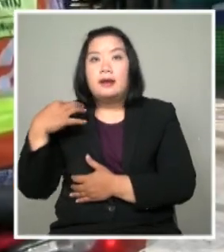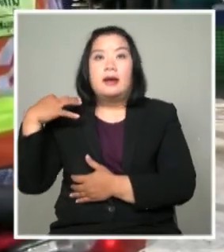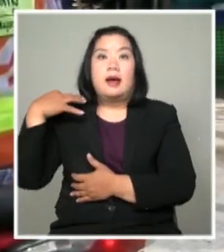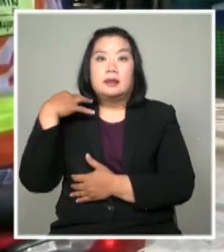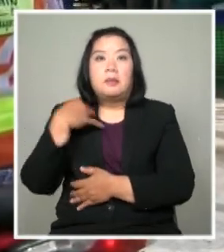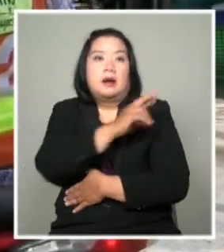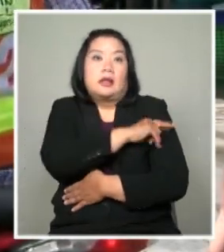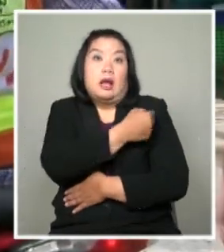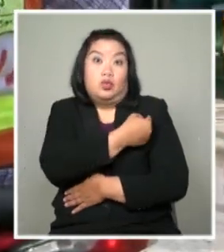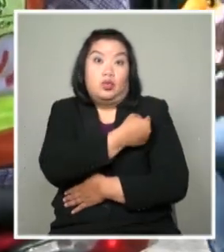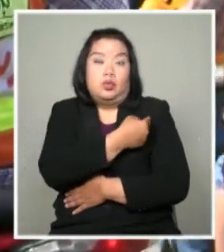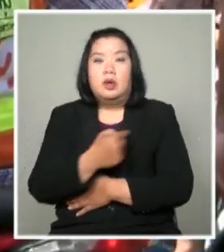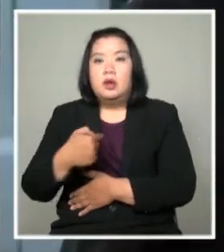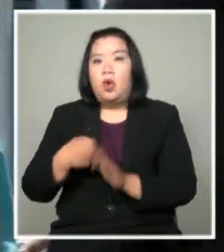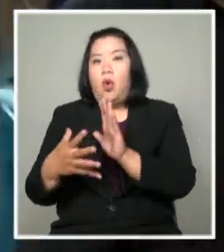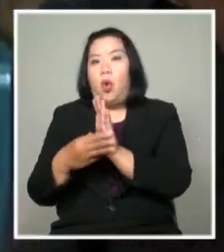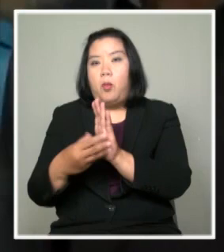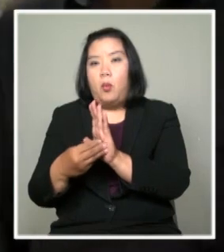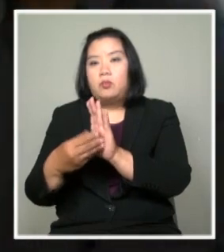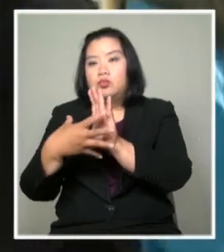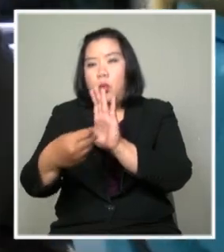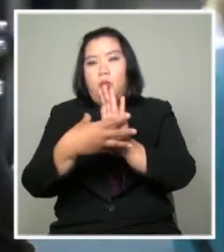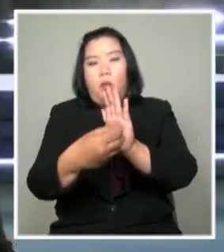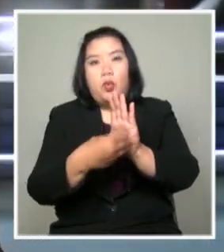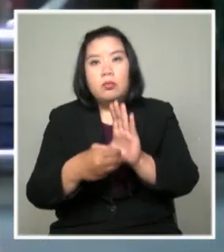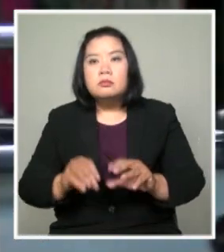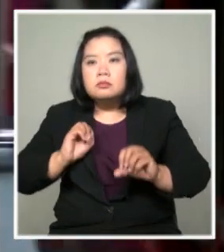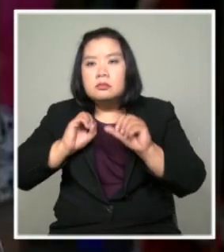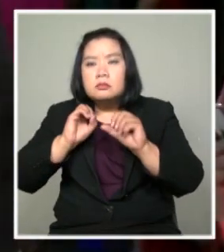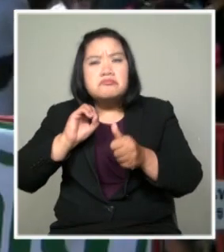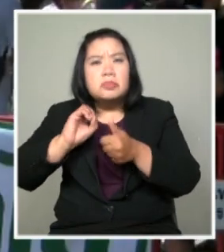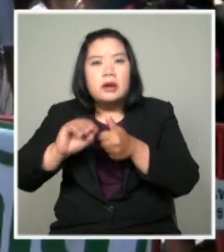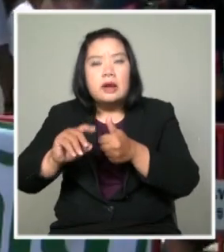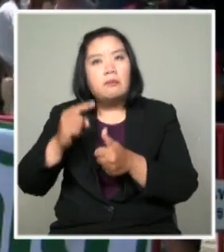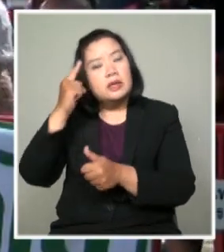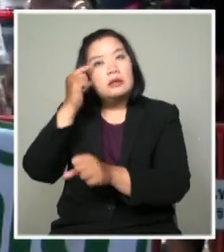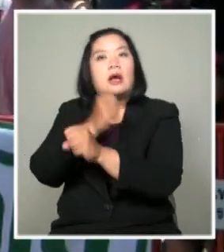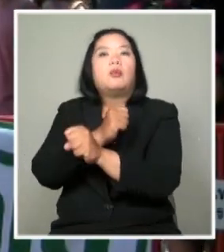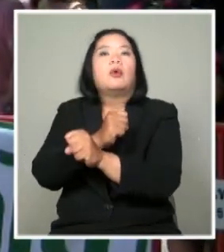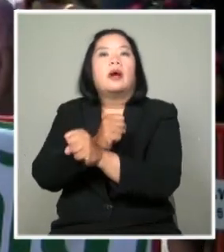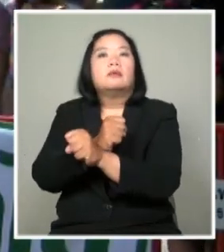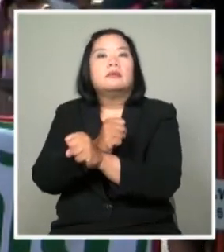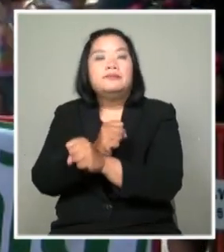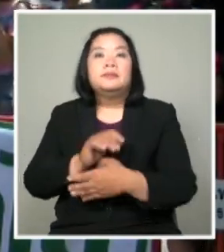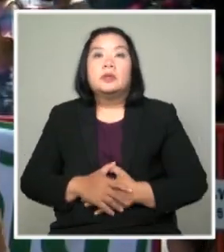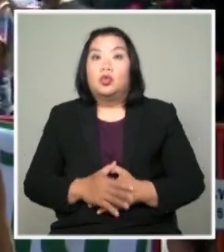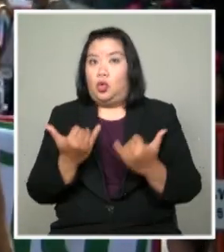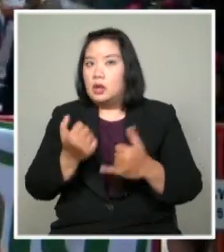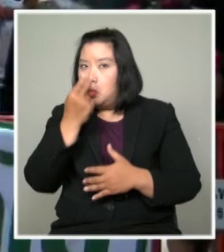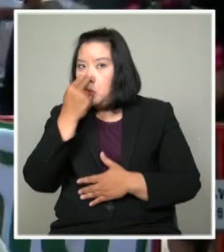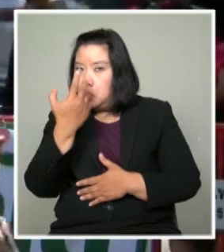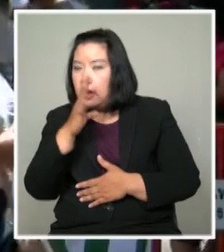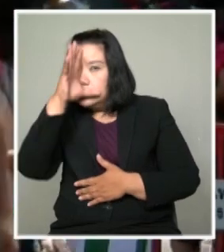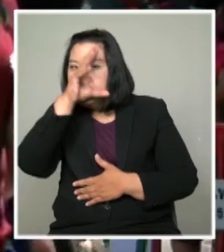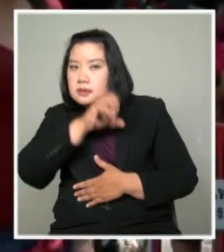ณสุขแรงงานต่างด้าวเข้าไปอบรมนะครับเพื่อที่จะเป็นการป้องกันเชิงรุกมากขึ้นครับ จากการตรวจสอบนะครับมีปัจจัยอยู่2 อย่างที่อาจ